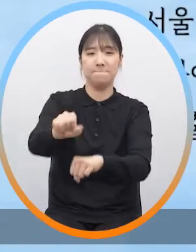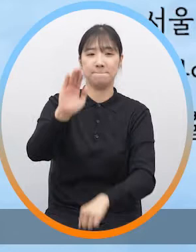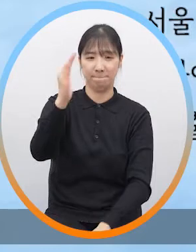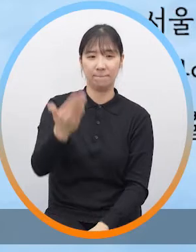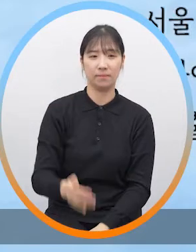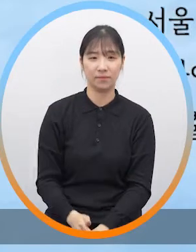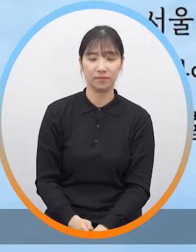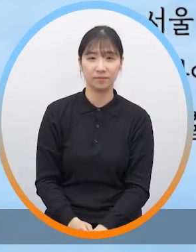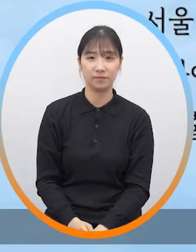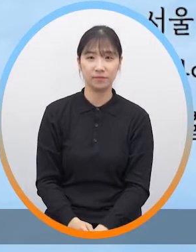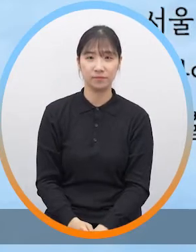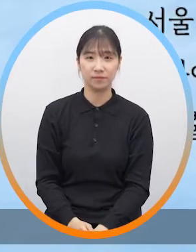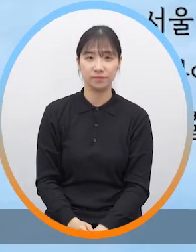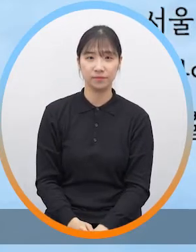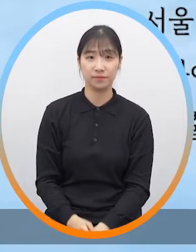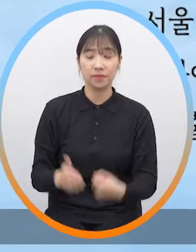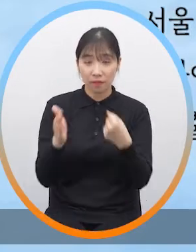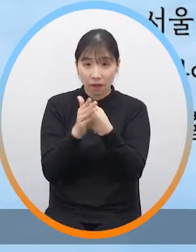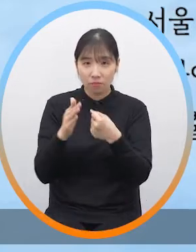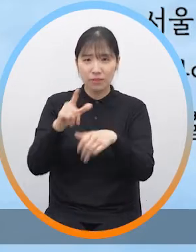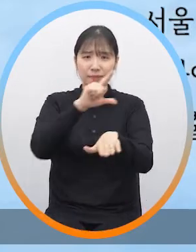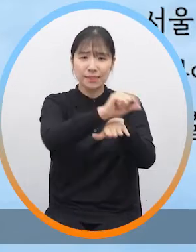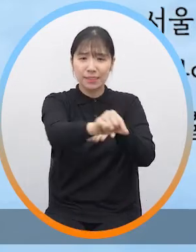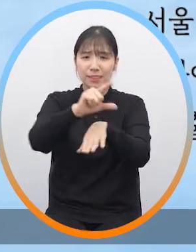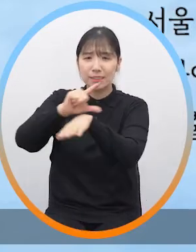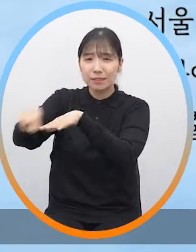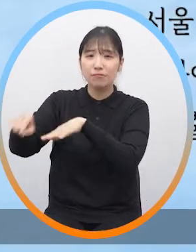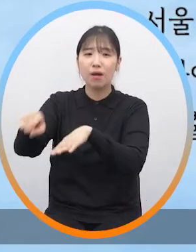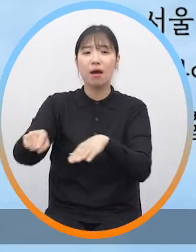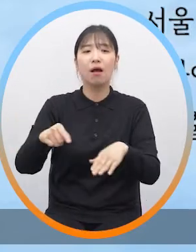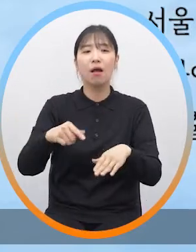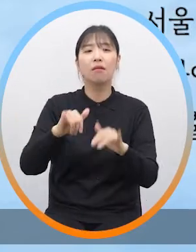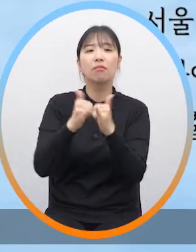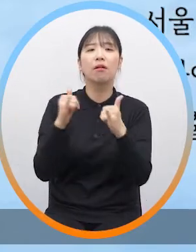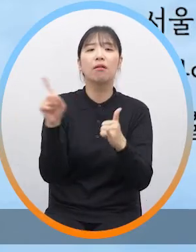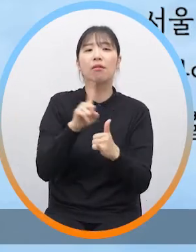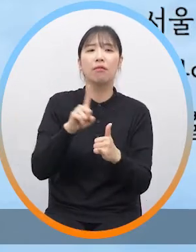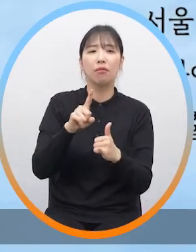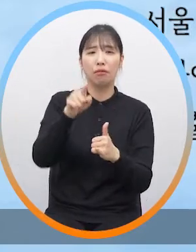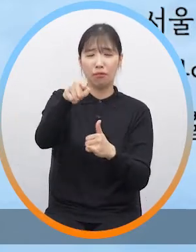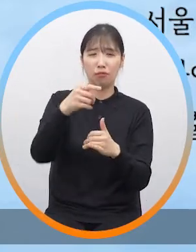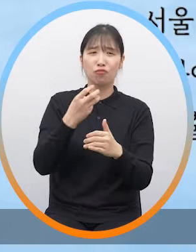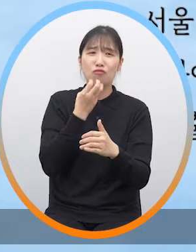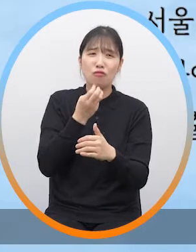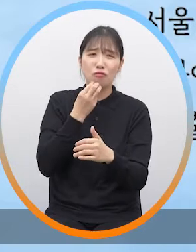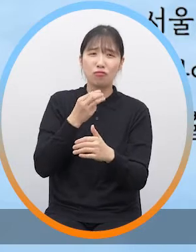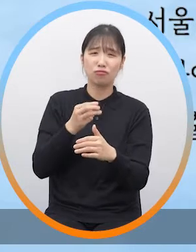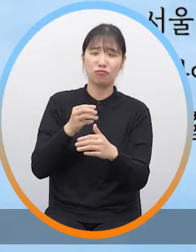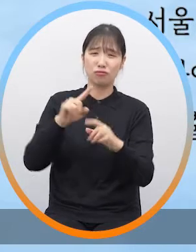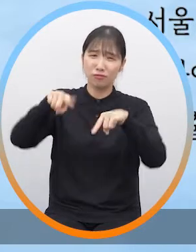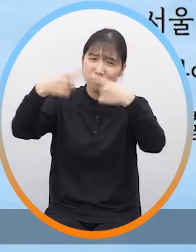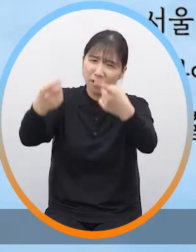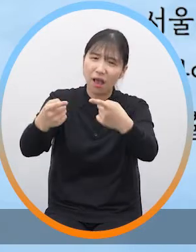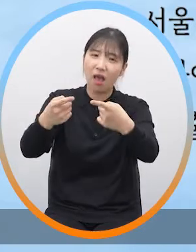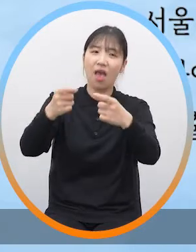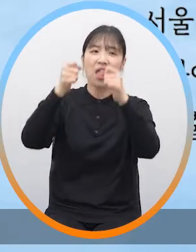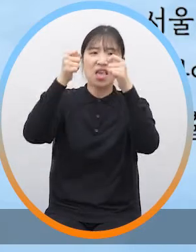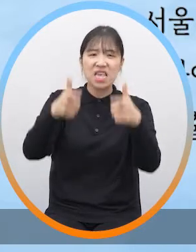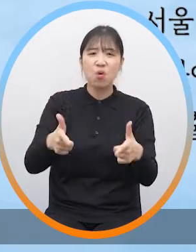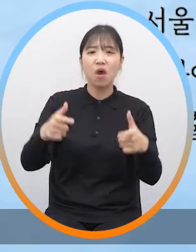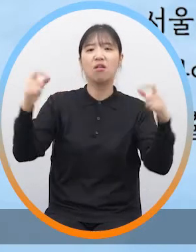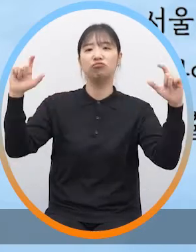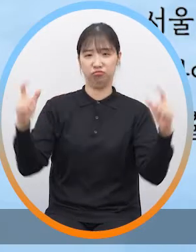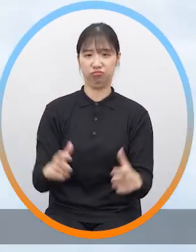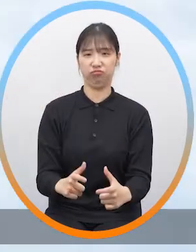됩니다. 그러면서 이른바 지방에 사는 사족들은 관직에 진출할 수 있는 기회가 현저히